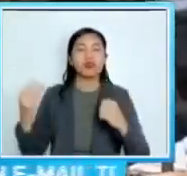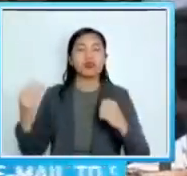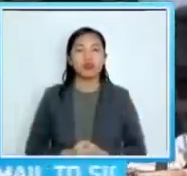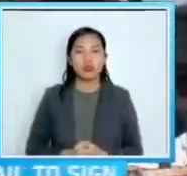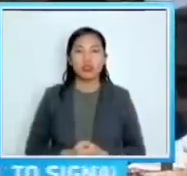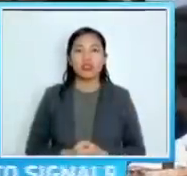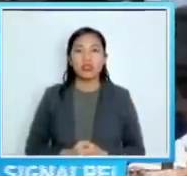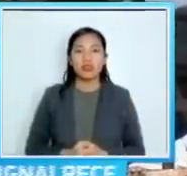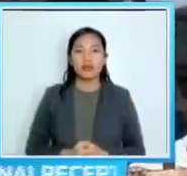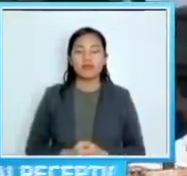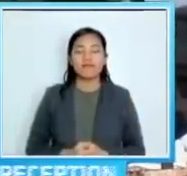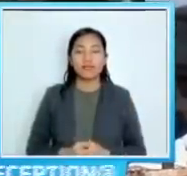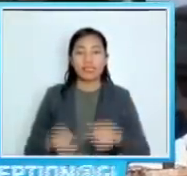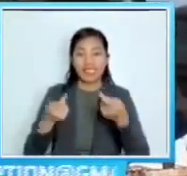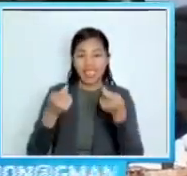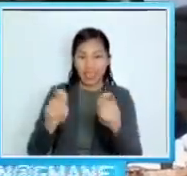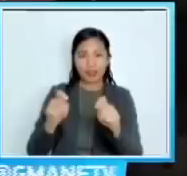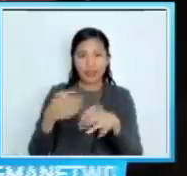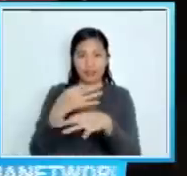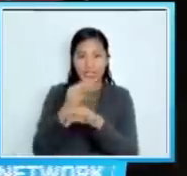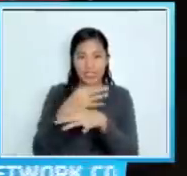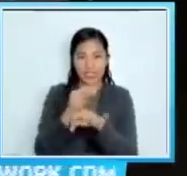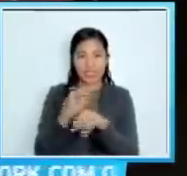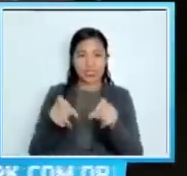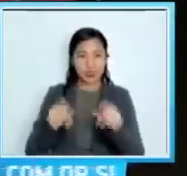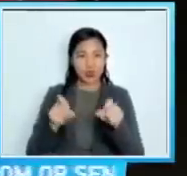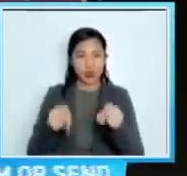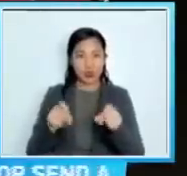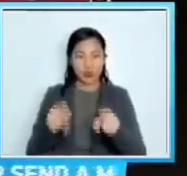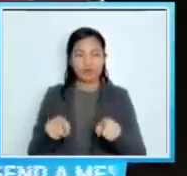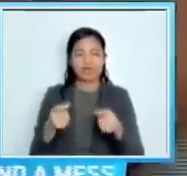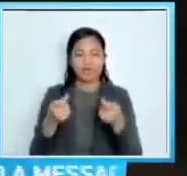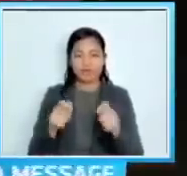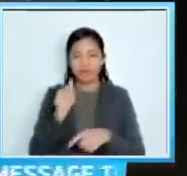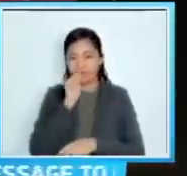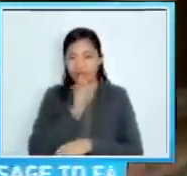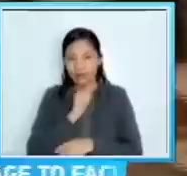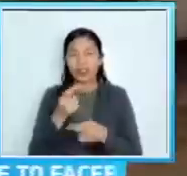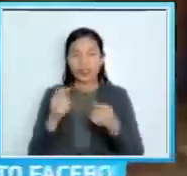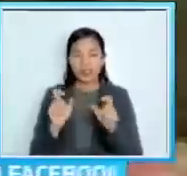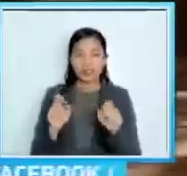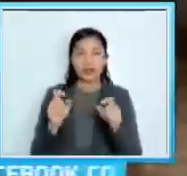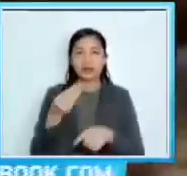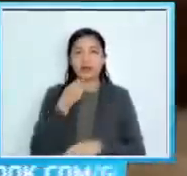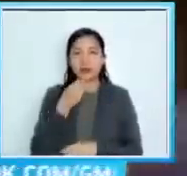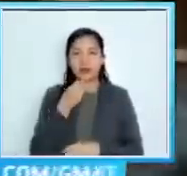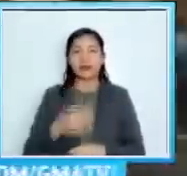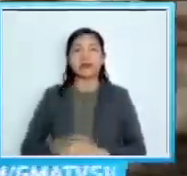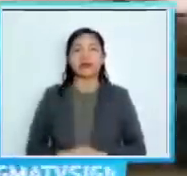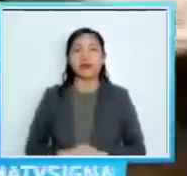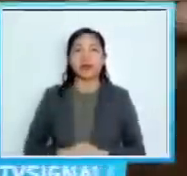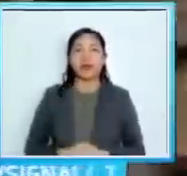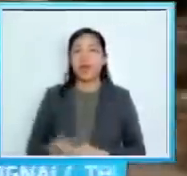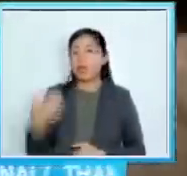mga tindera, ng mga sari-sari store, ng pilit pa rin nagbubukas at nagbebenta ng pagkain. Wala pa rin supply ng kuryente